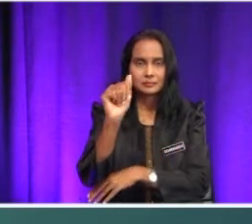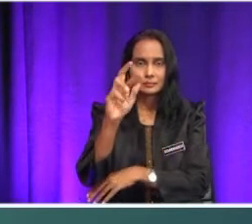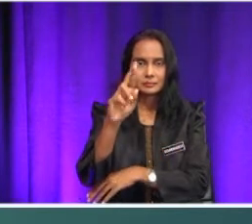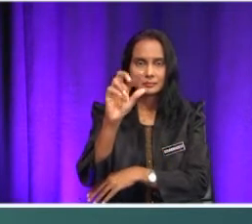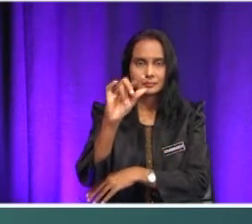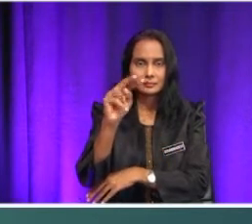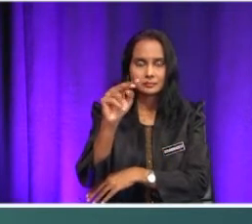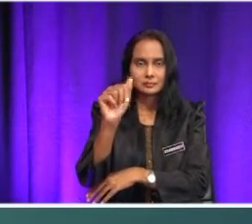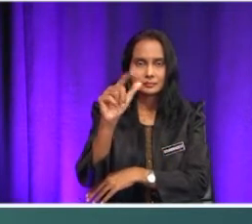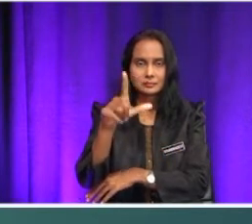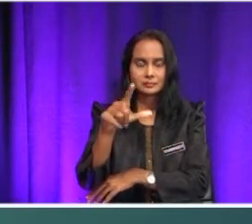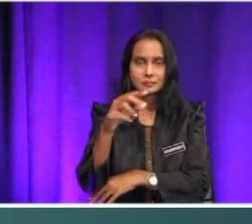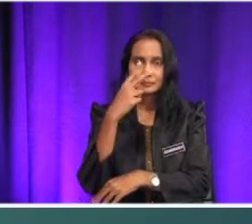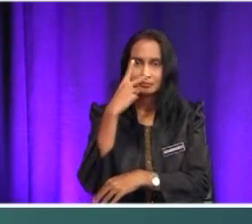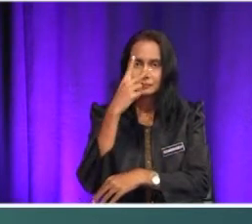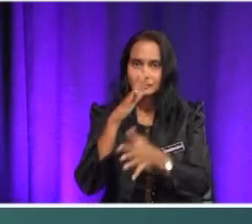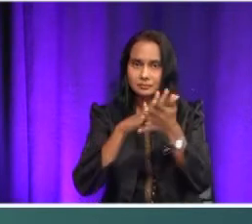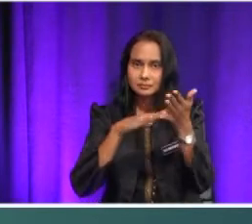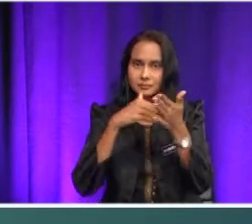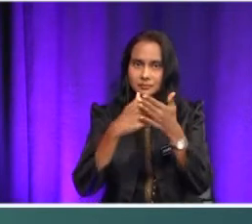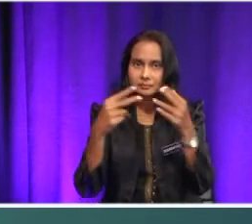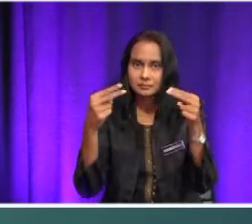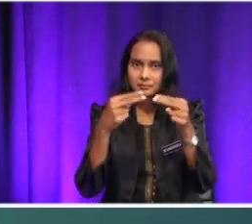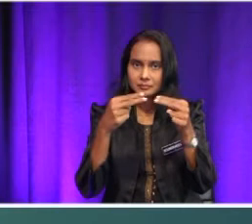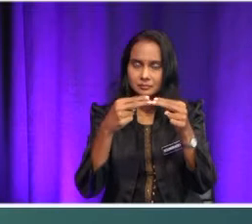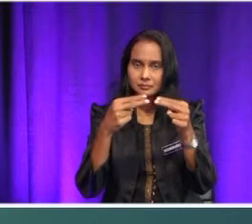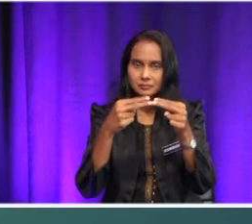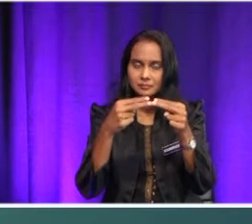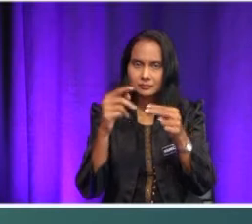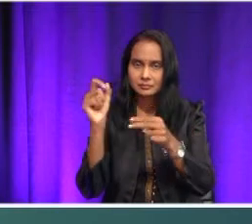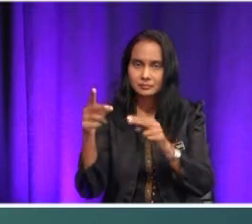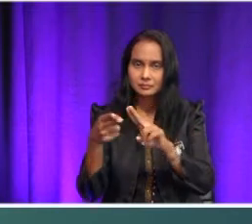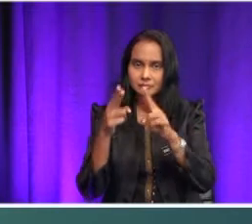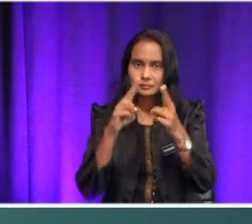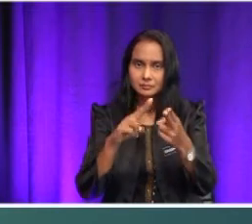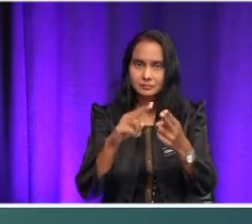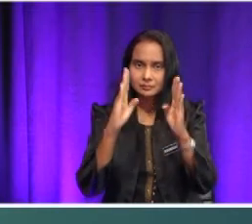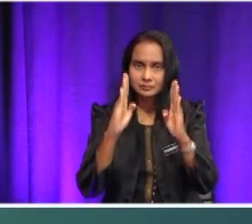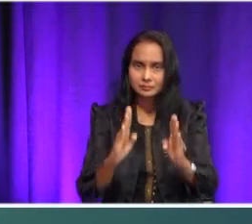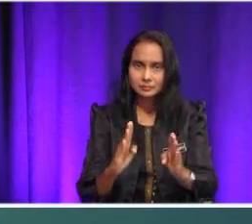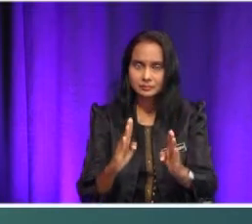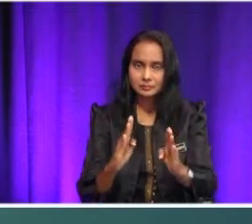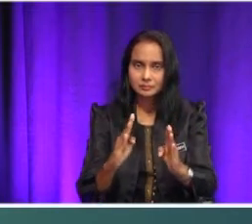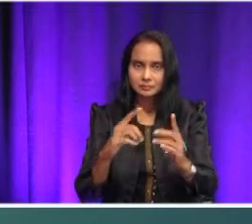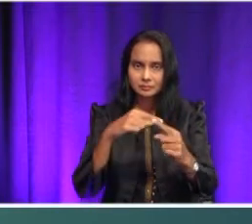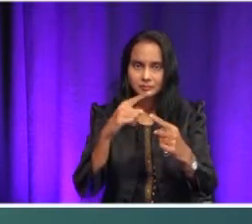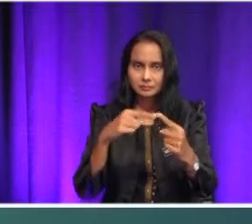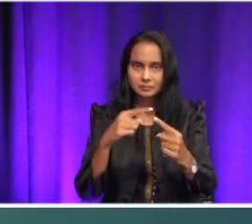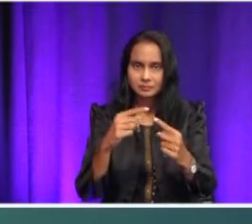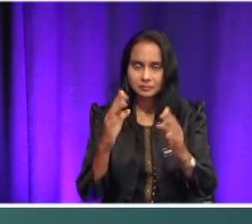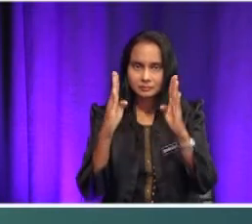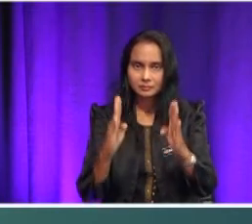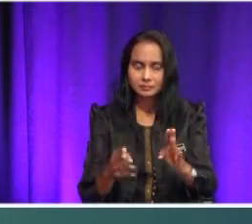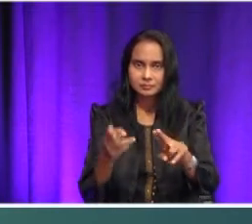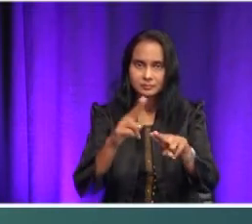di dalam jadwal tuh hubungan antara input berubah kita yaitu buruh apabila buruh ditambah